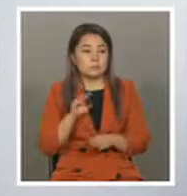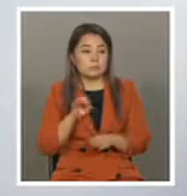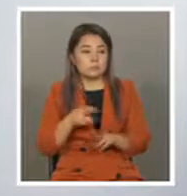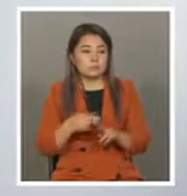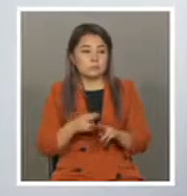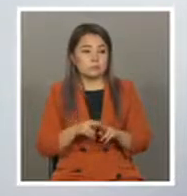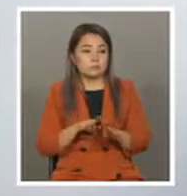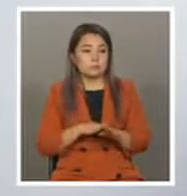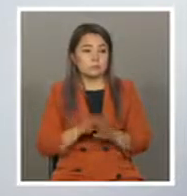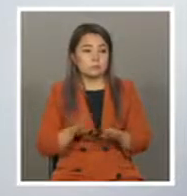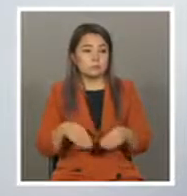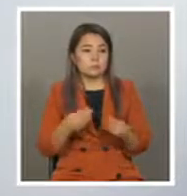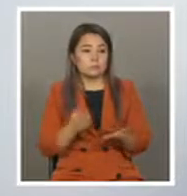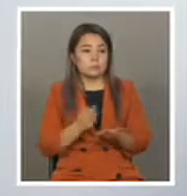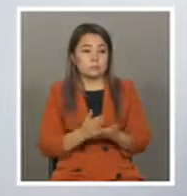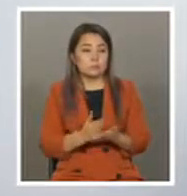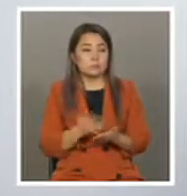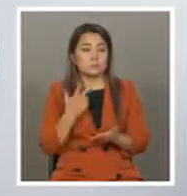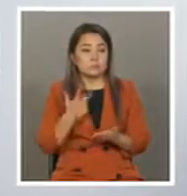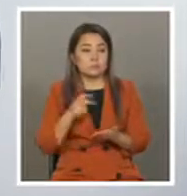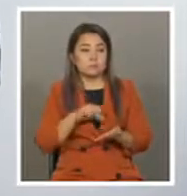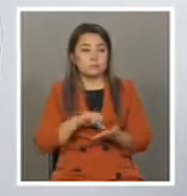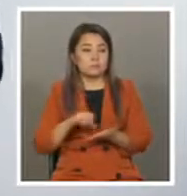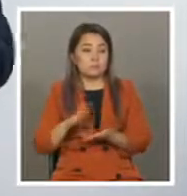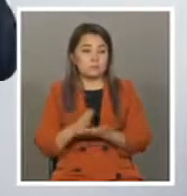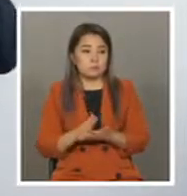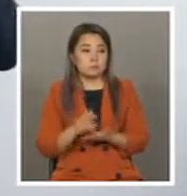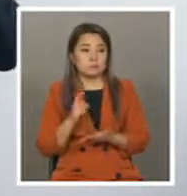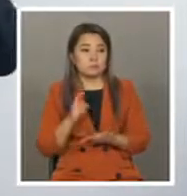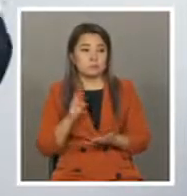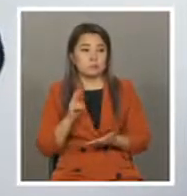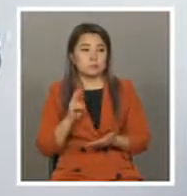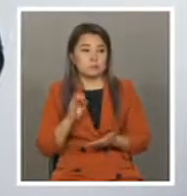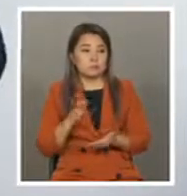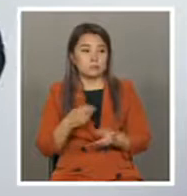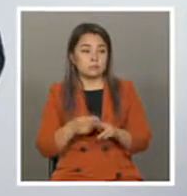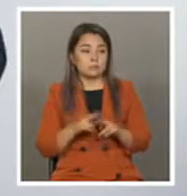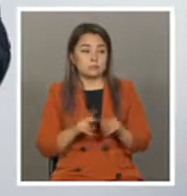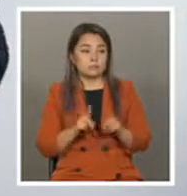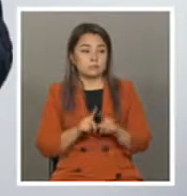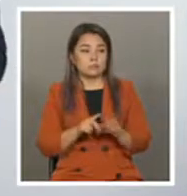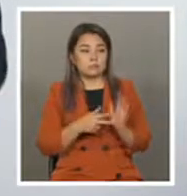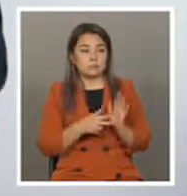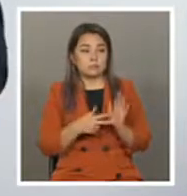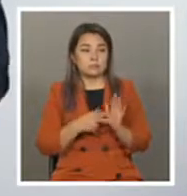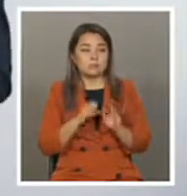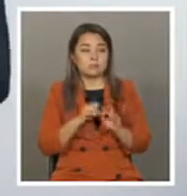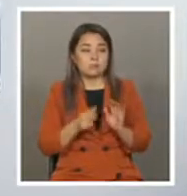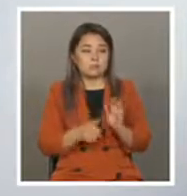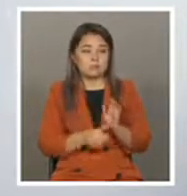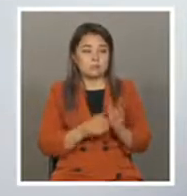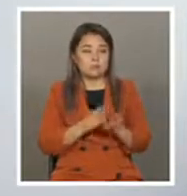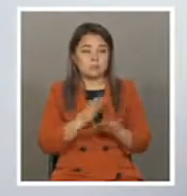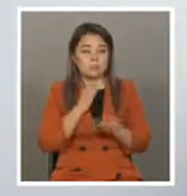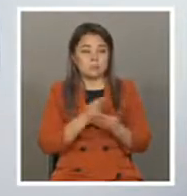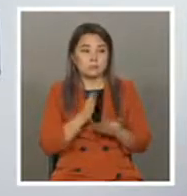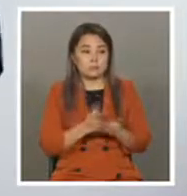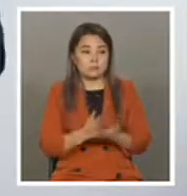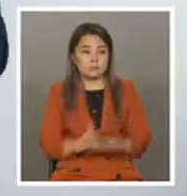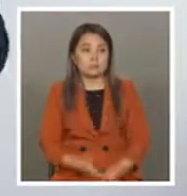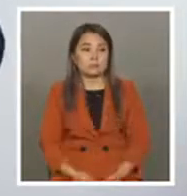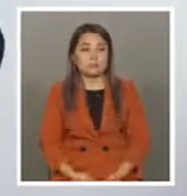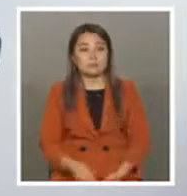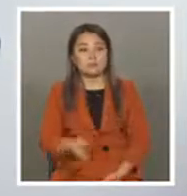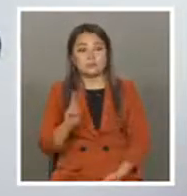келетін 3 мүше, яғни x квадрат азайтылған 8x қосылған 16, бұл қандай да бір 2 мүшенің квадраты болады.